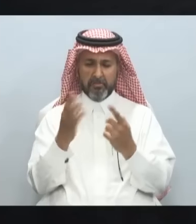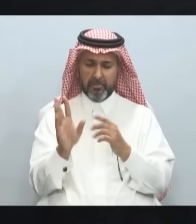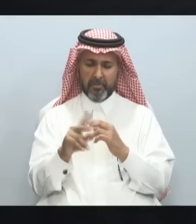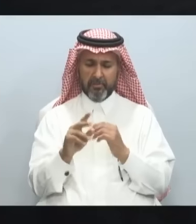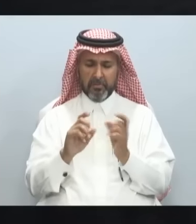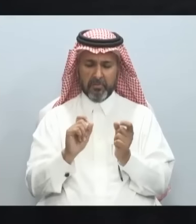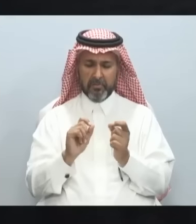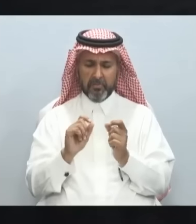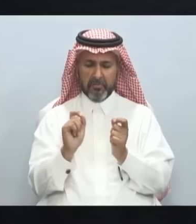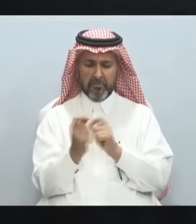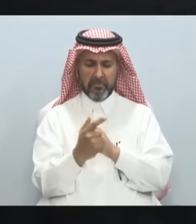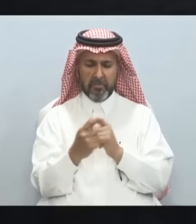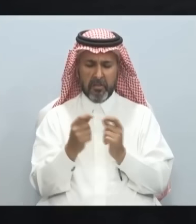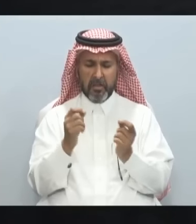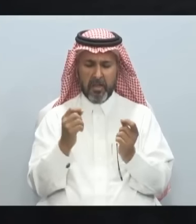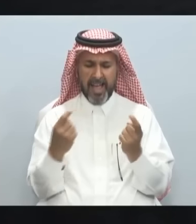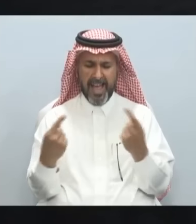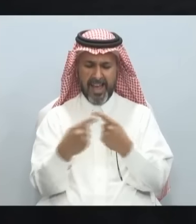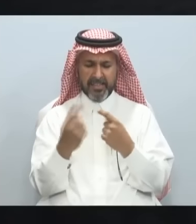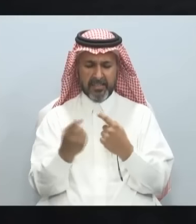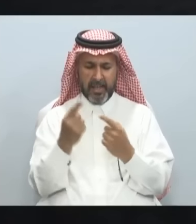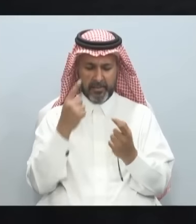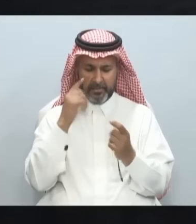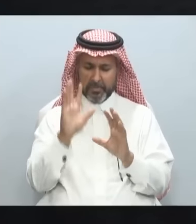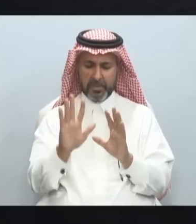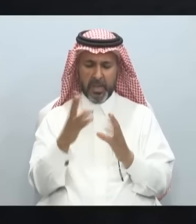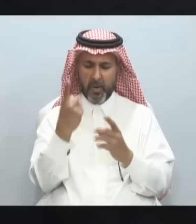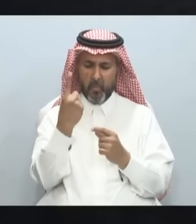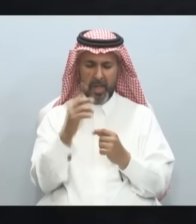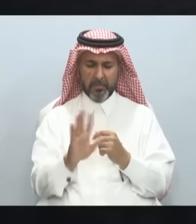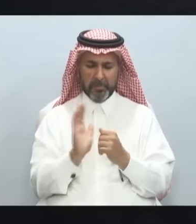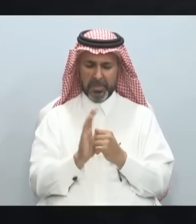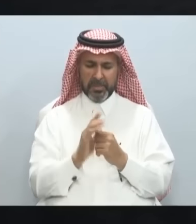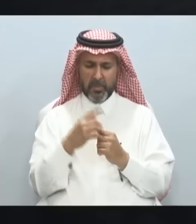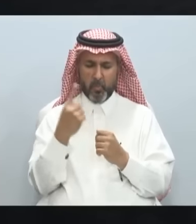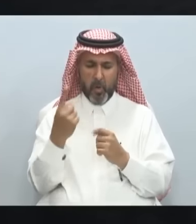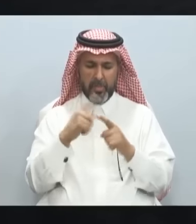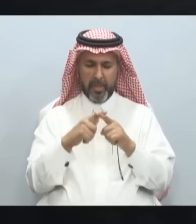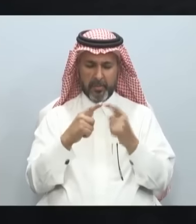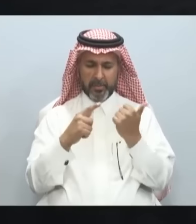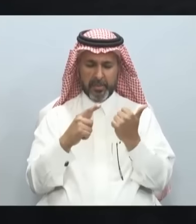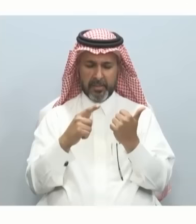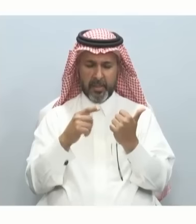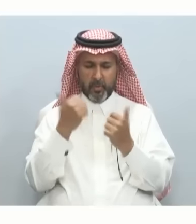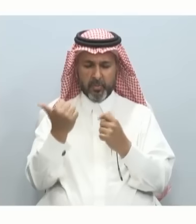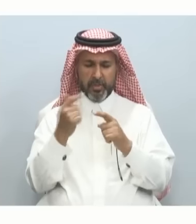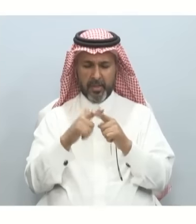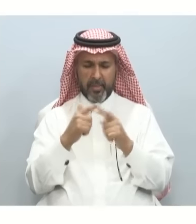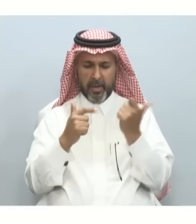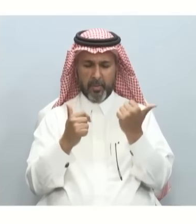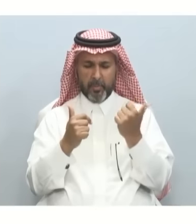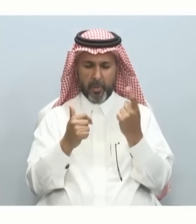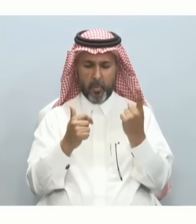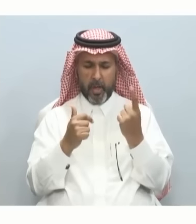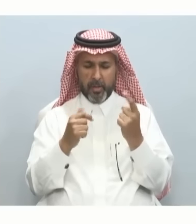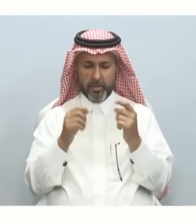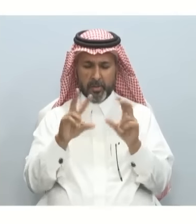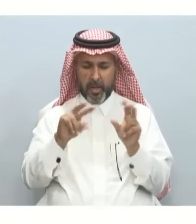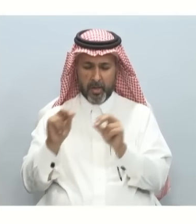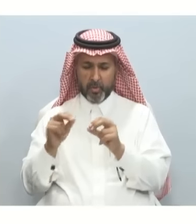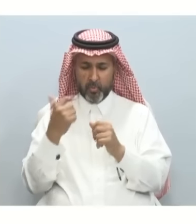كل مرتين الثلاثه نكتفي بكتابته مره واحده فقط مبدعين يلا ننتقل الى الان الى